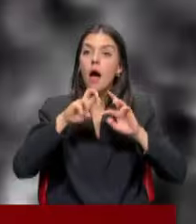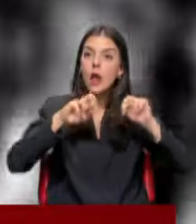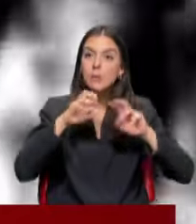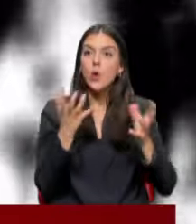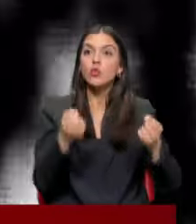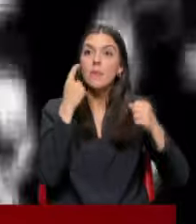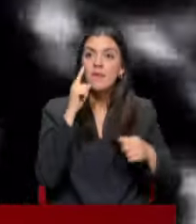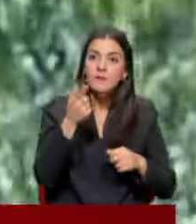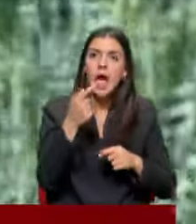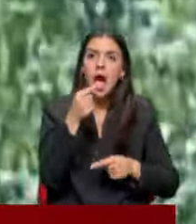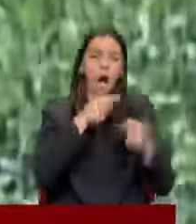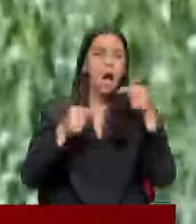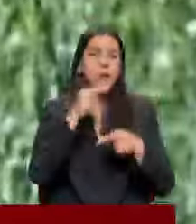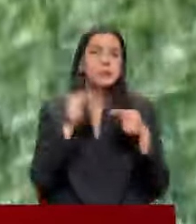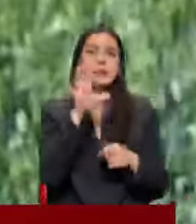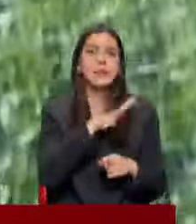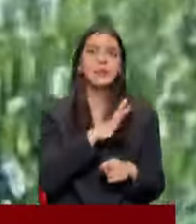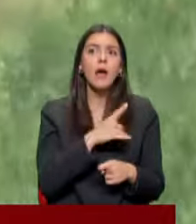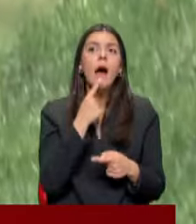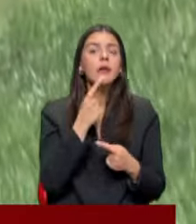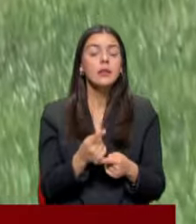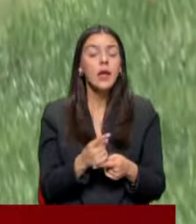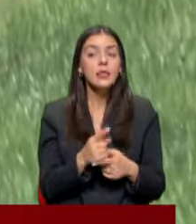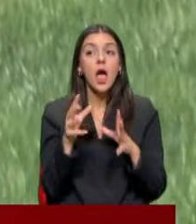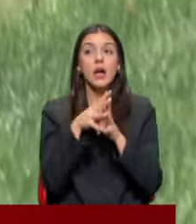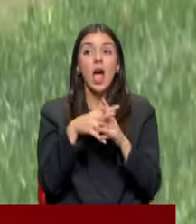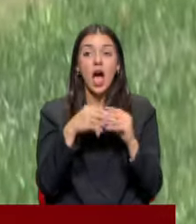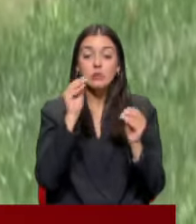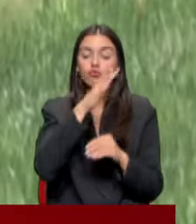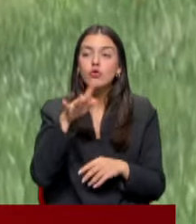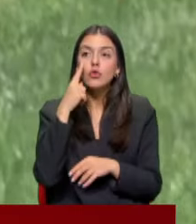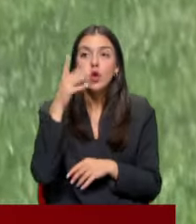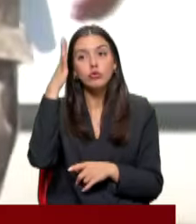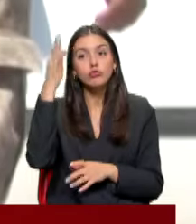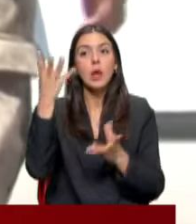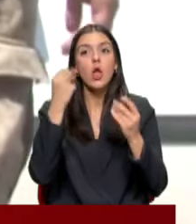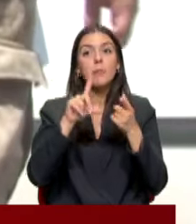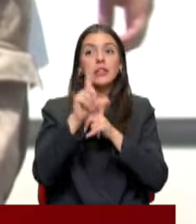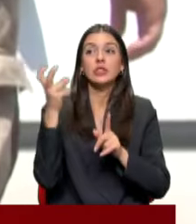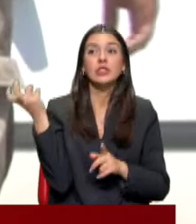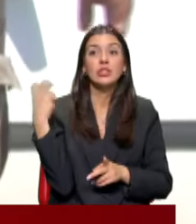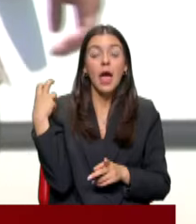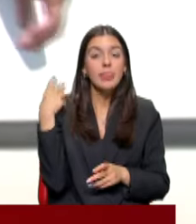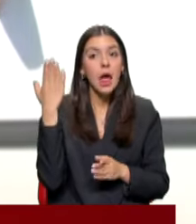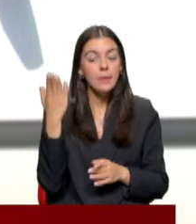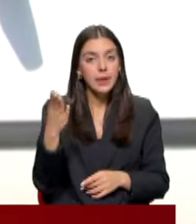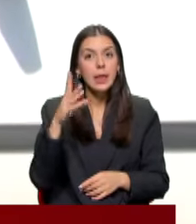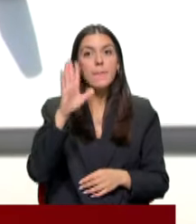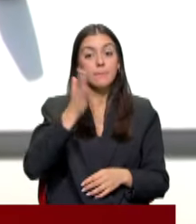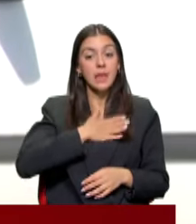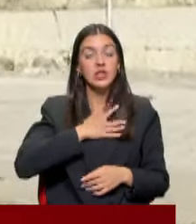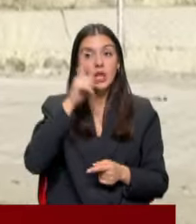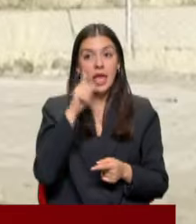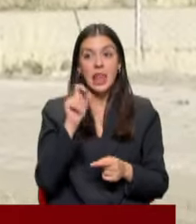toplama süreçlerinde kusurlu hareket ettiklerini belirtti. Kayıp çocuk vakalarında uzman olmayan jandarma personelinin, başta İl